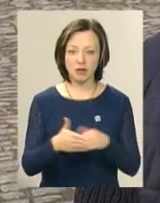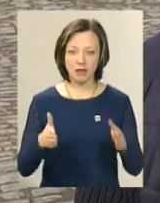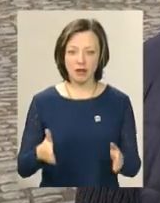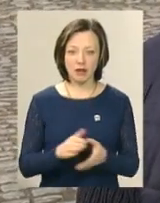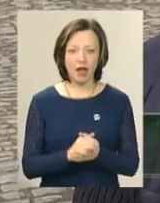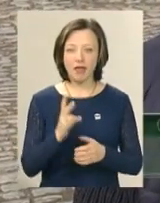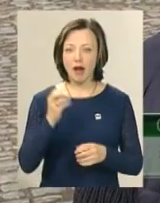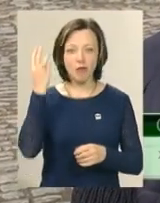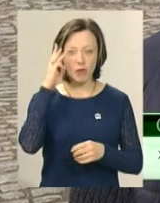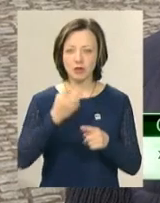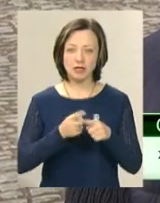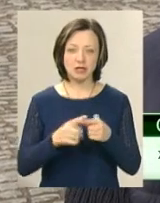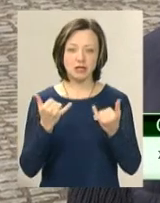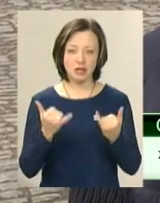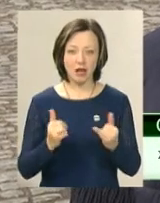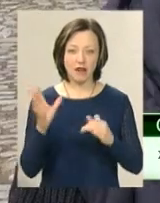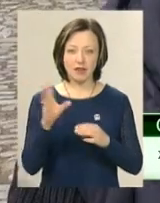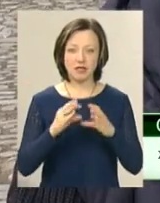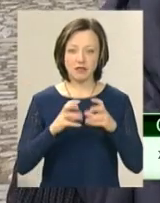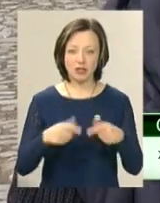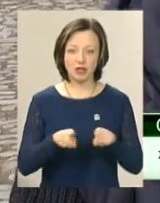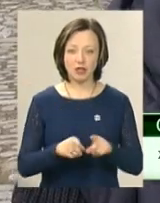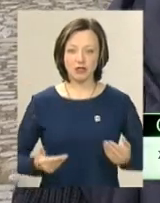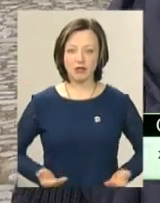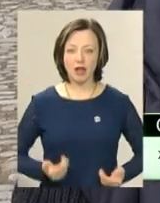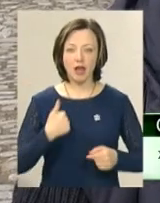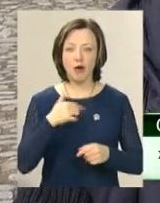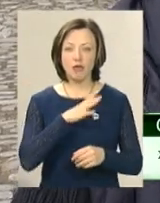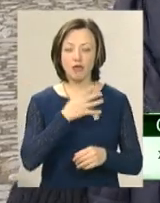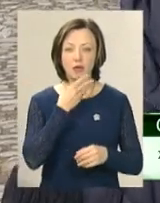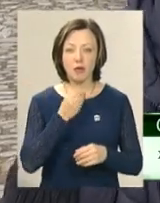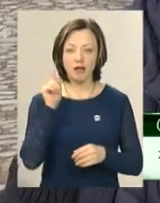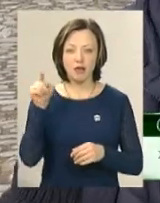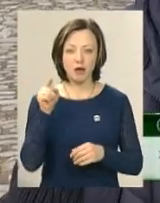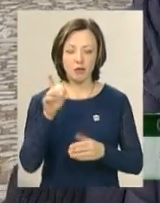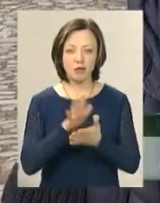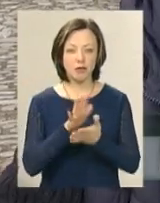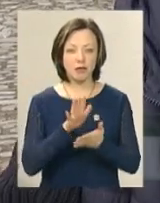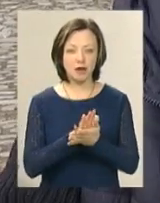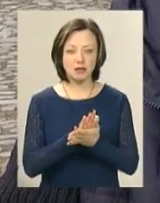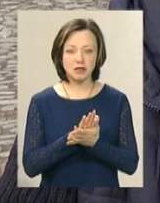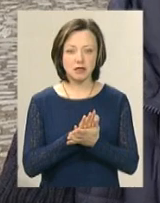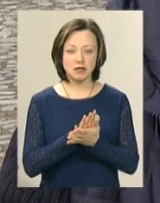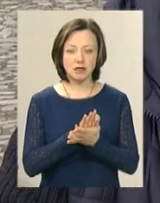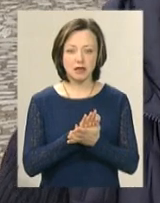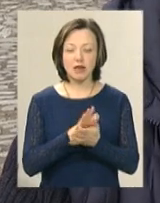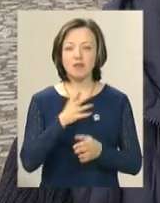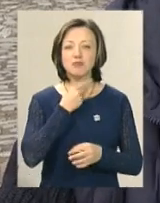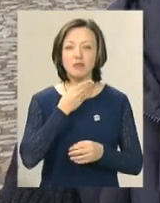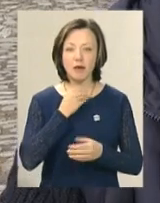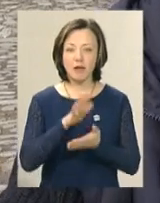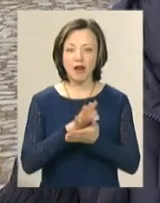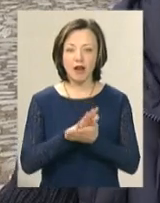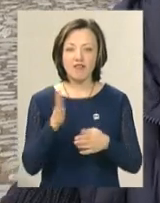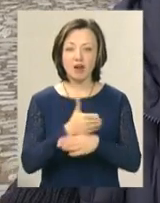моді, а зараз це весь світ так живе. Я от був при Балтике, донес сміттям вже навіть виробляють газ,